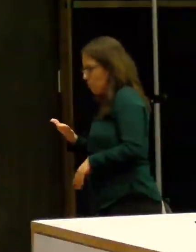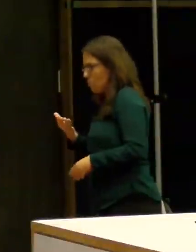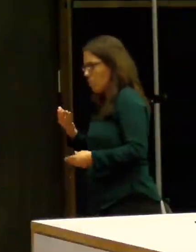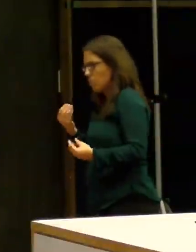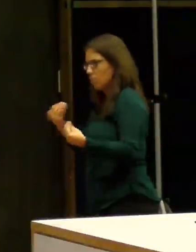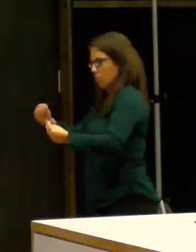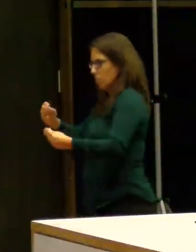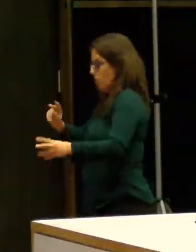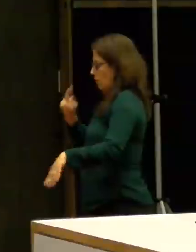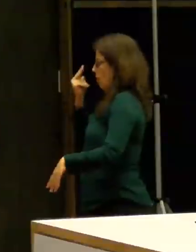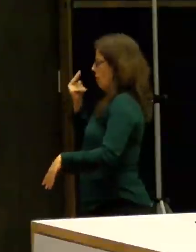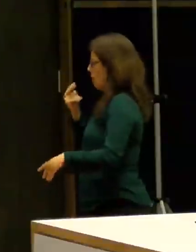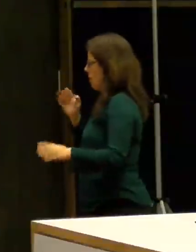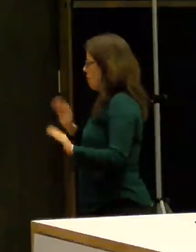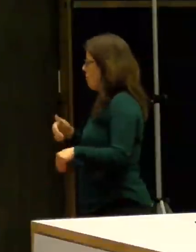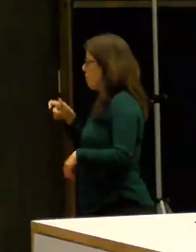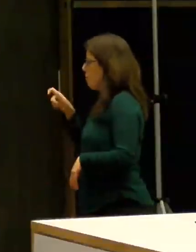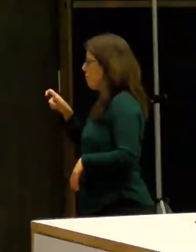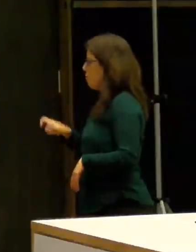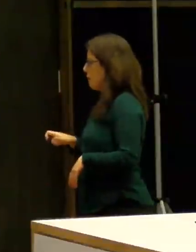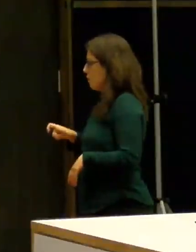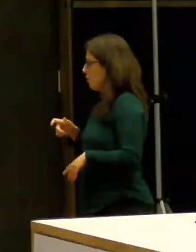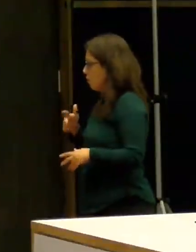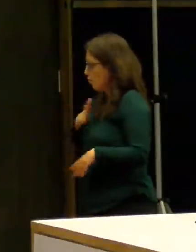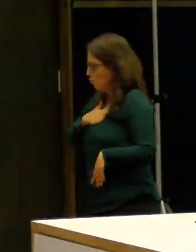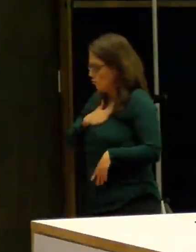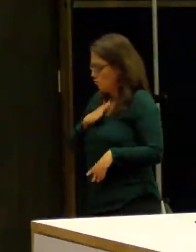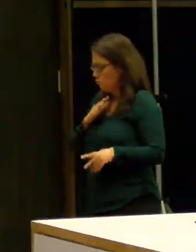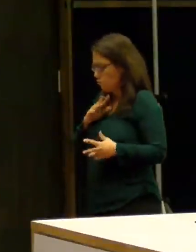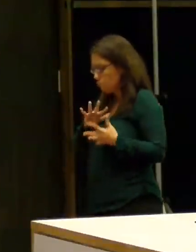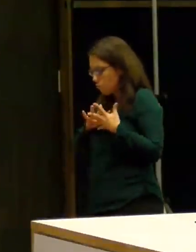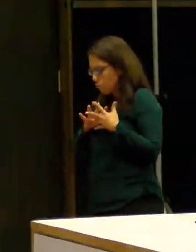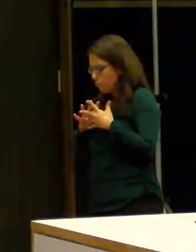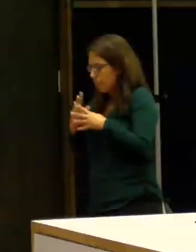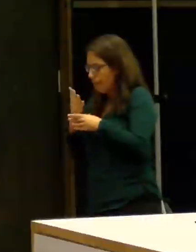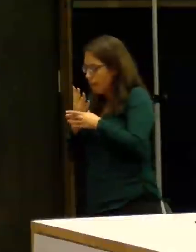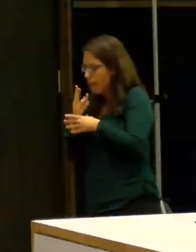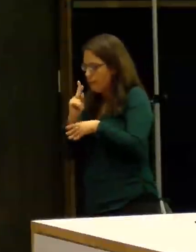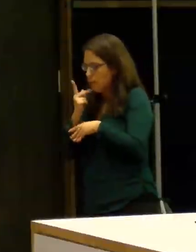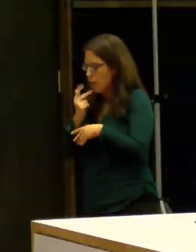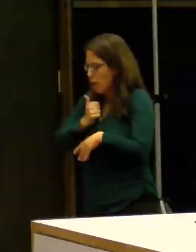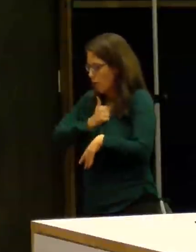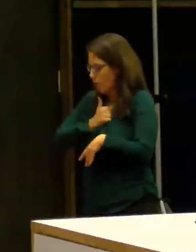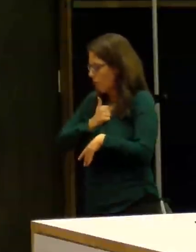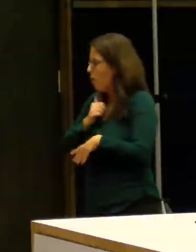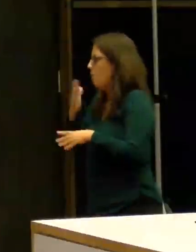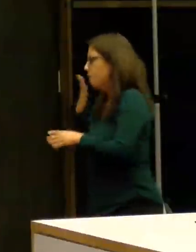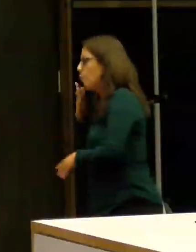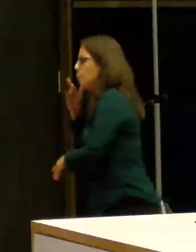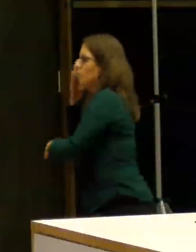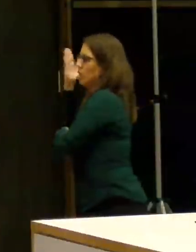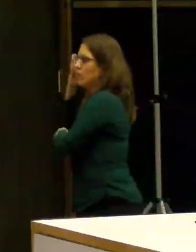voilà, moi j'ai l'impression que même quelqu'un qui devient végane dans son coin, c'est ça de gagner pour les animaux. Quelqu'un qui distribue des